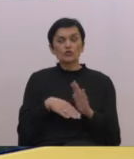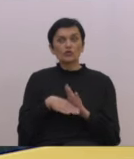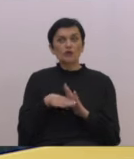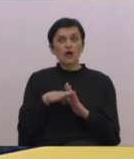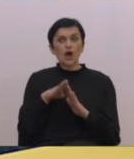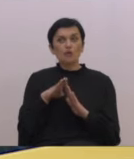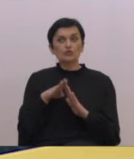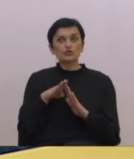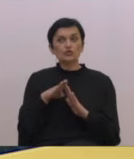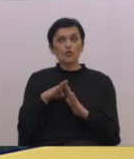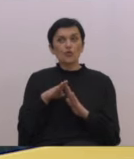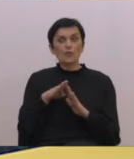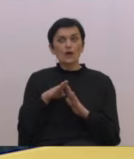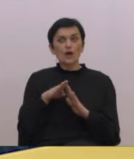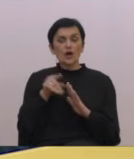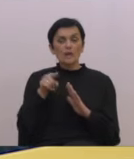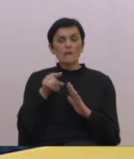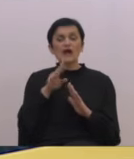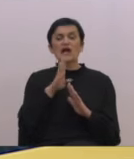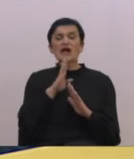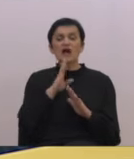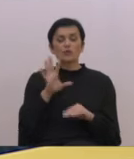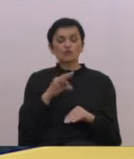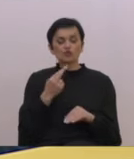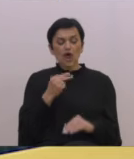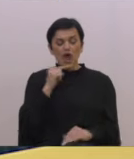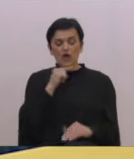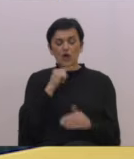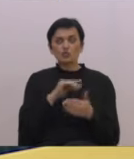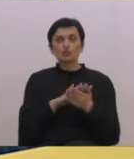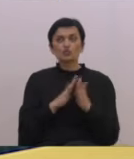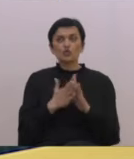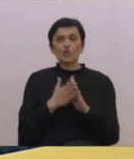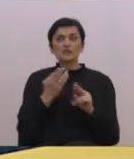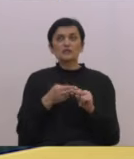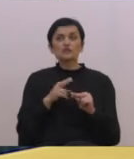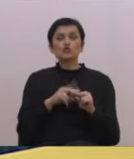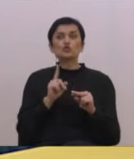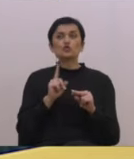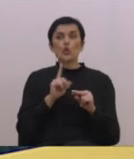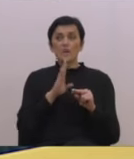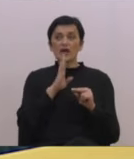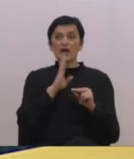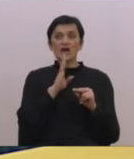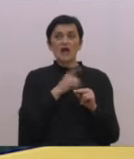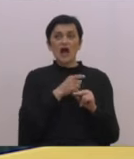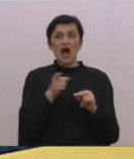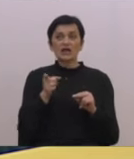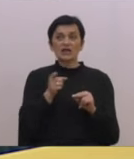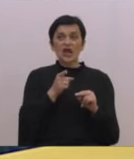გააუმჯობესოს მათ შორის ქალების სოციალურ-ეკონომიკური მდგომარეობა იმისთვის, რომ ქალებს არ